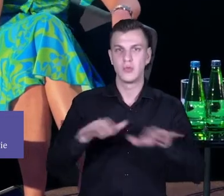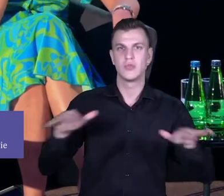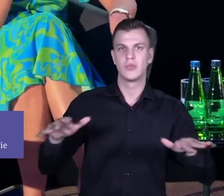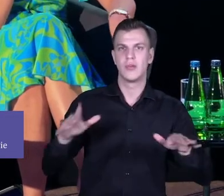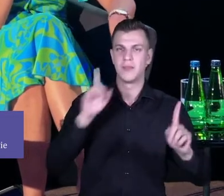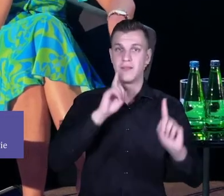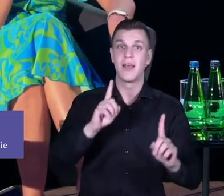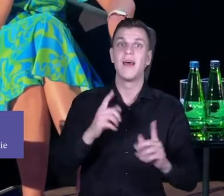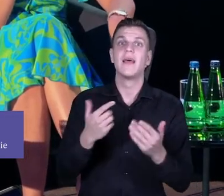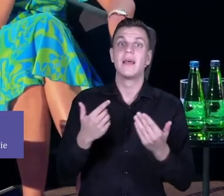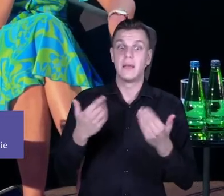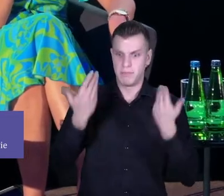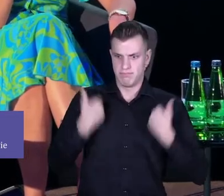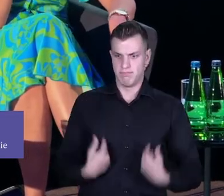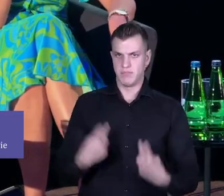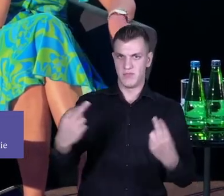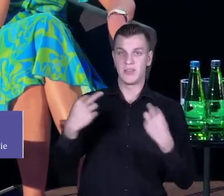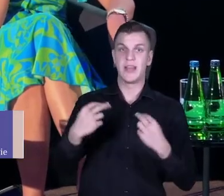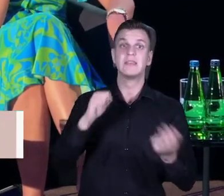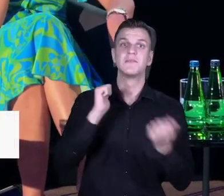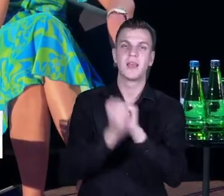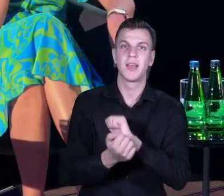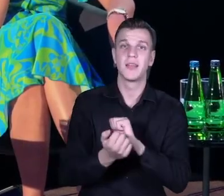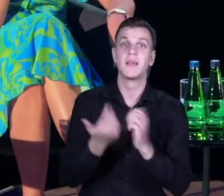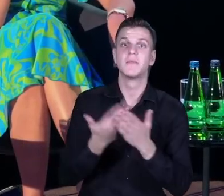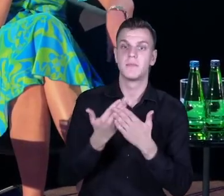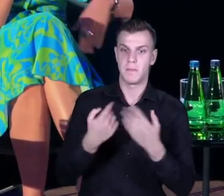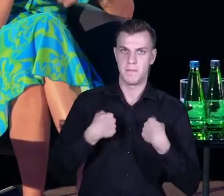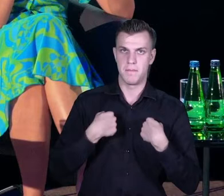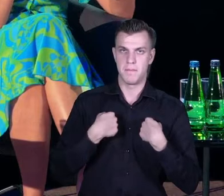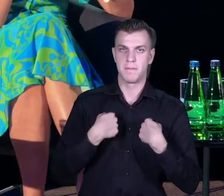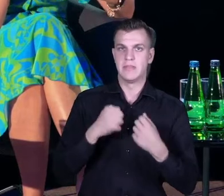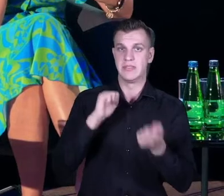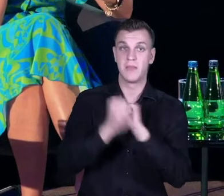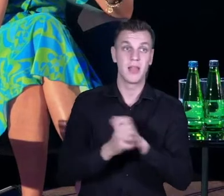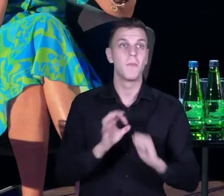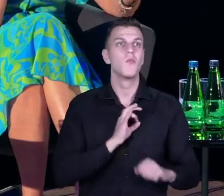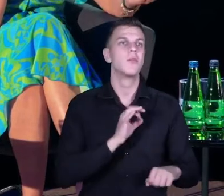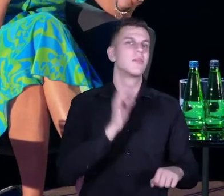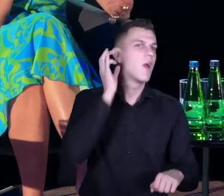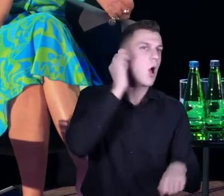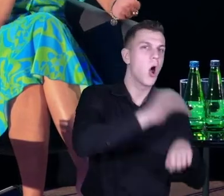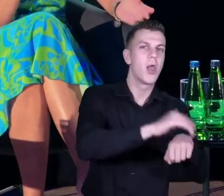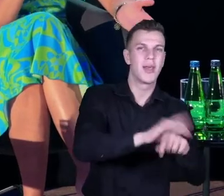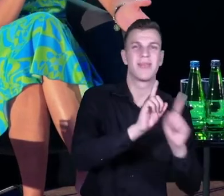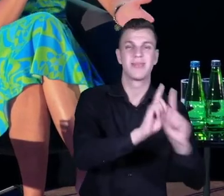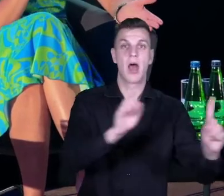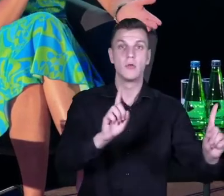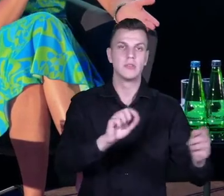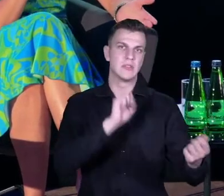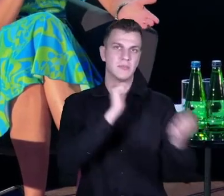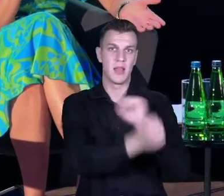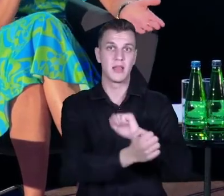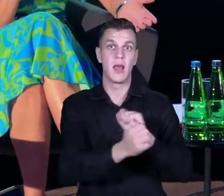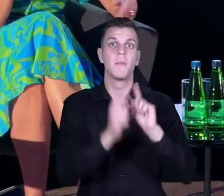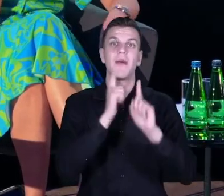dowodem tej zmiany, ponieważ ona nastąpiła we mnie i w moich koleżankach, bo nie mam mandatu, aby